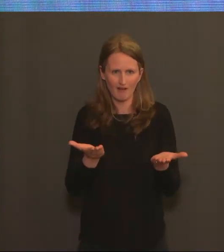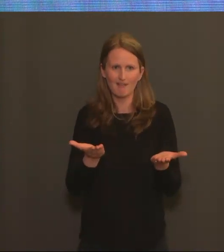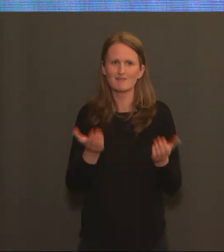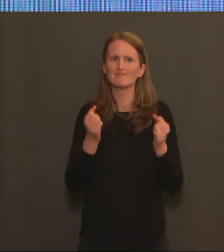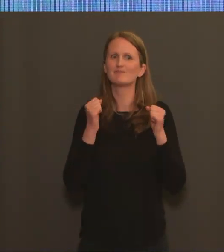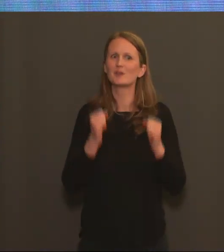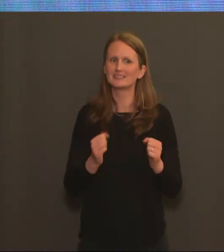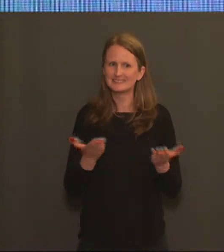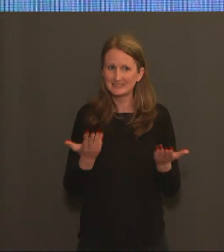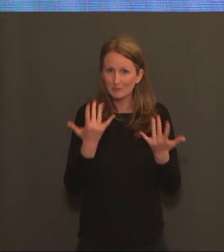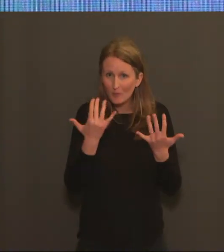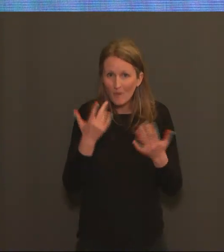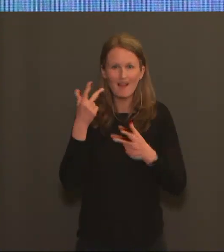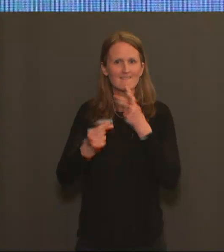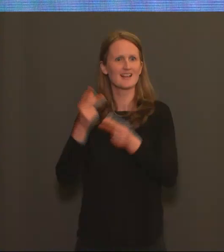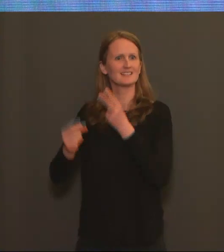portée de main.